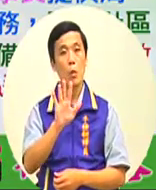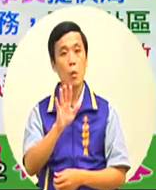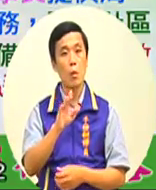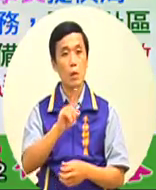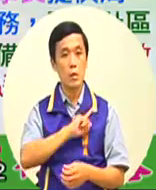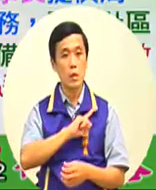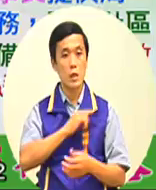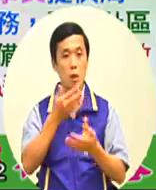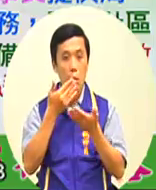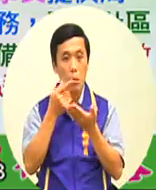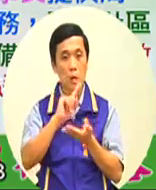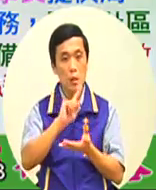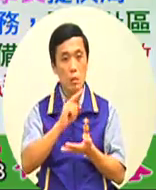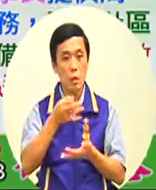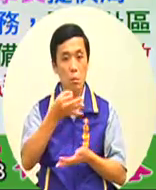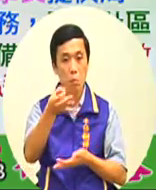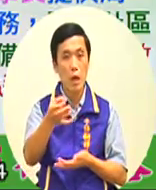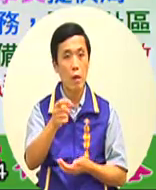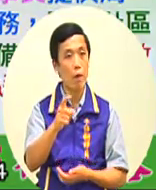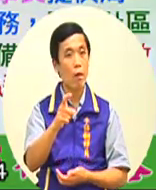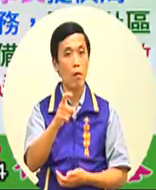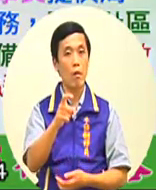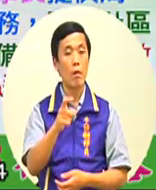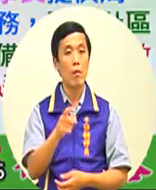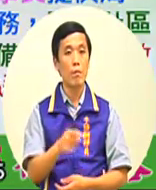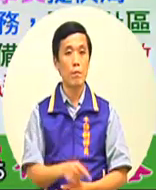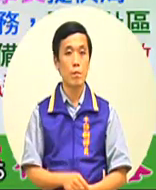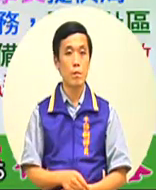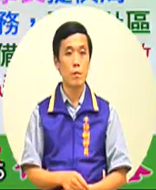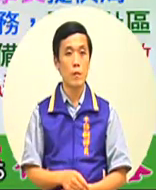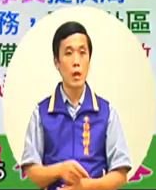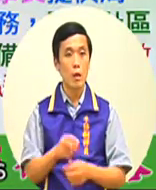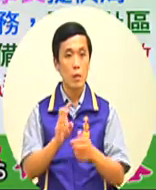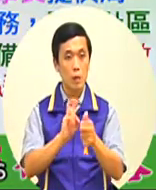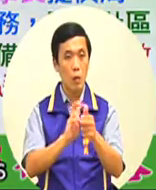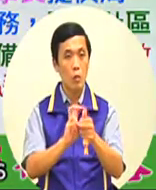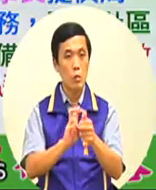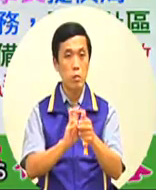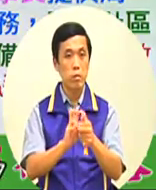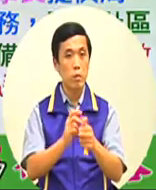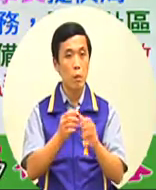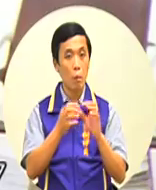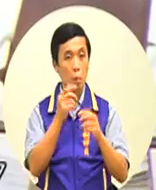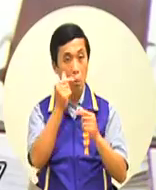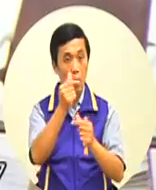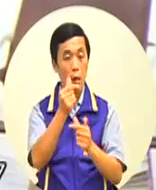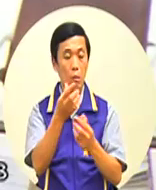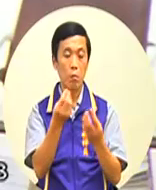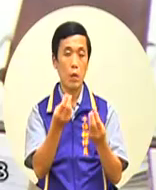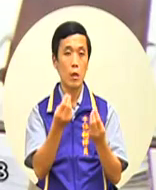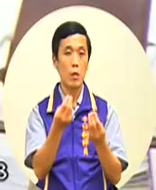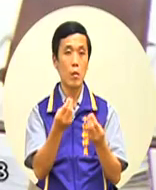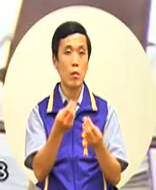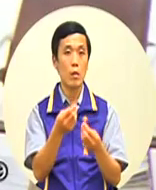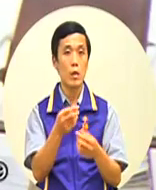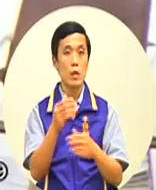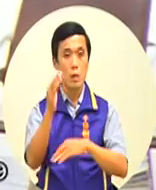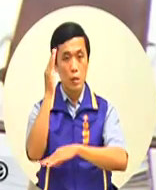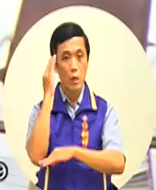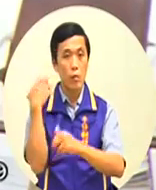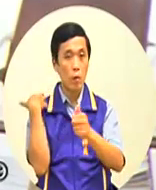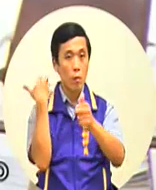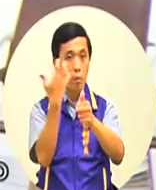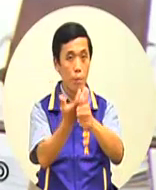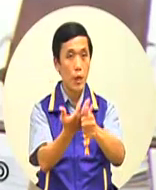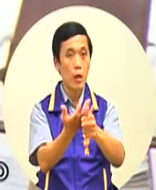的餐食，那也没有得到很好妥善的照顾，那就是我们政府来委托民间社区发